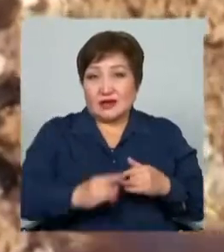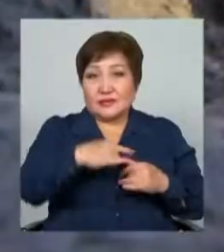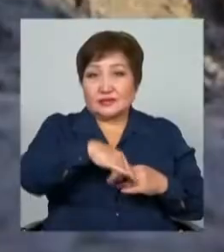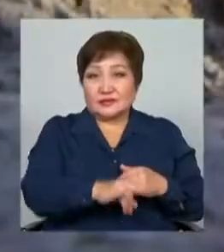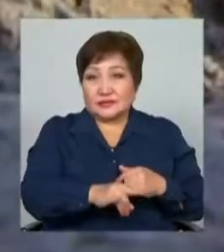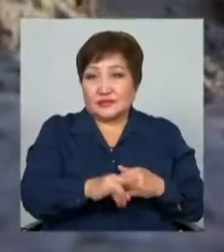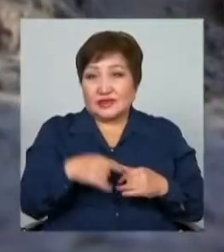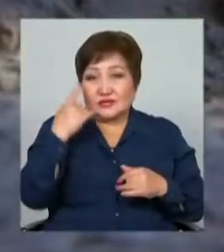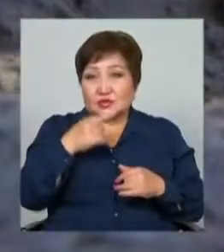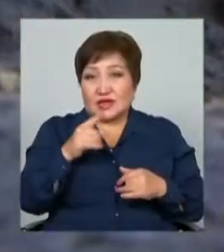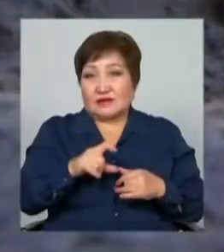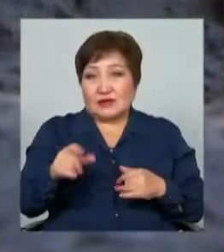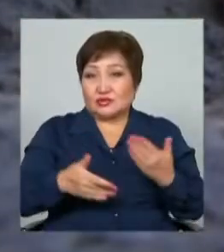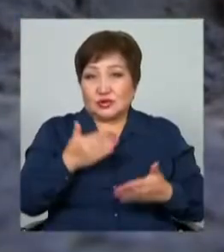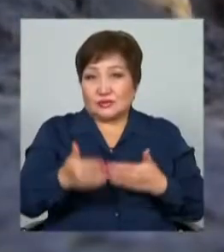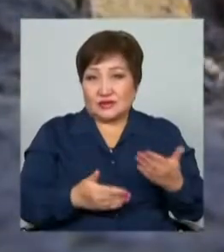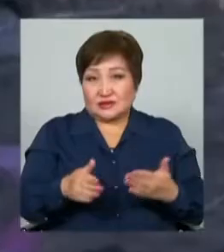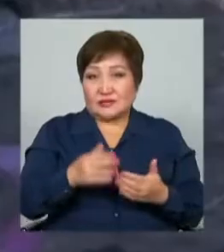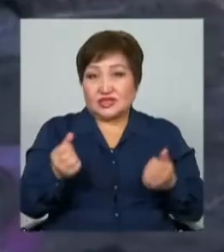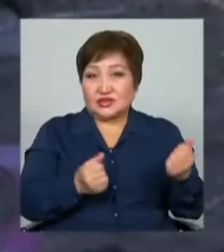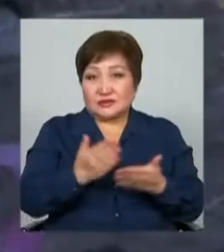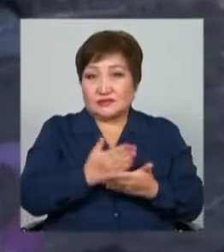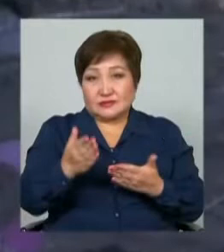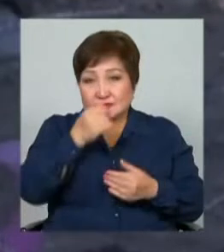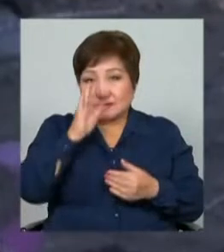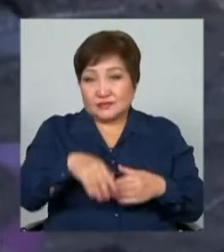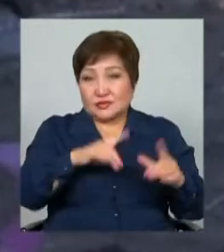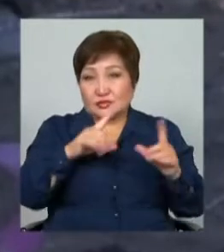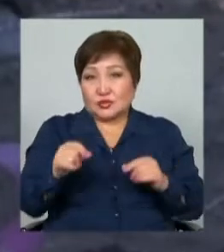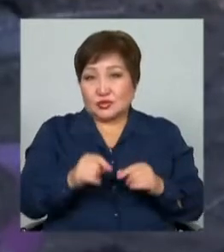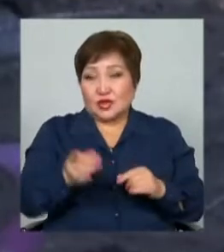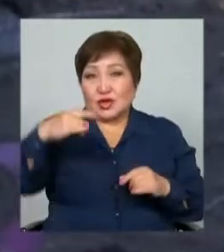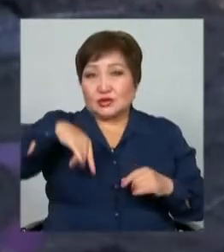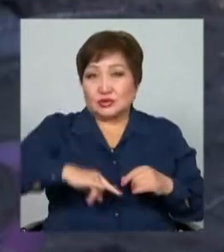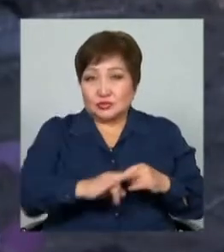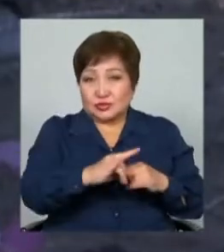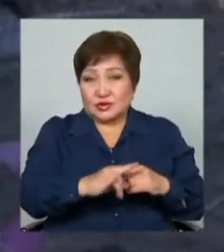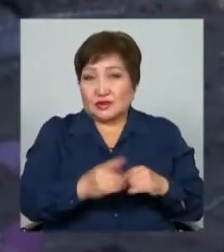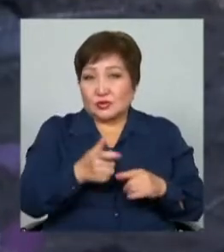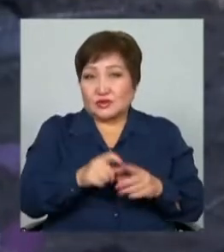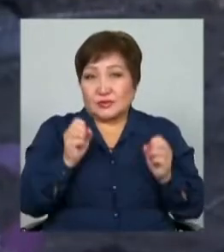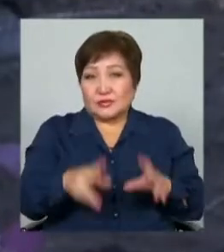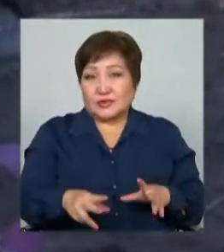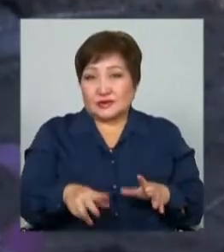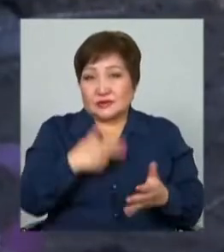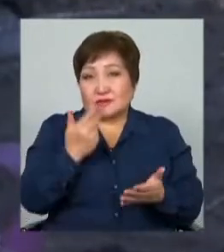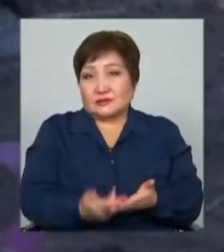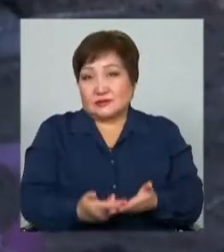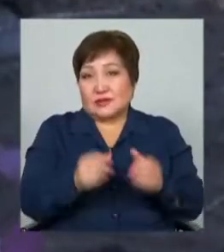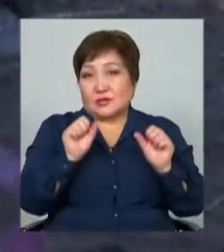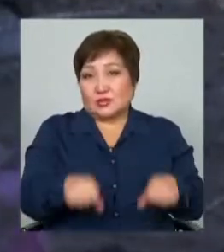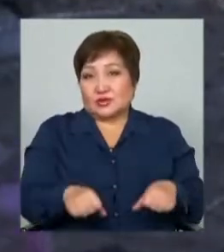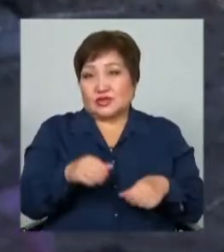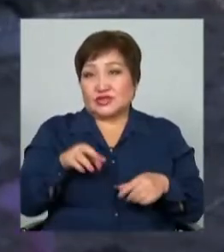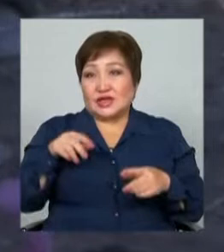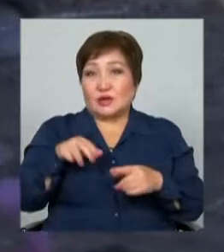көріп тұрсыз қандай жолдың қандай екен. На шұңқырларда өте опасны шұңқырларға түсіп кетуде мүмкін әбден. Жаяу да жүреміз, машинамен де